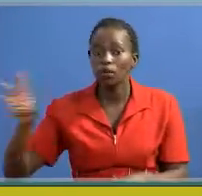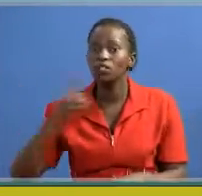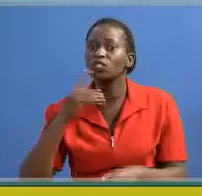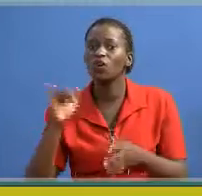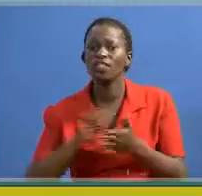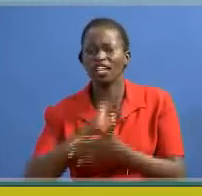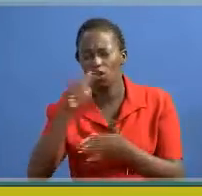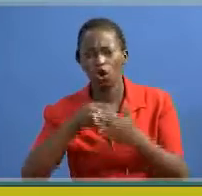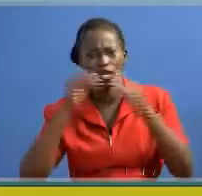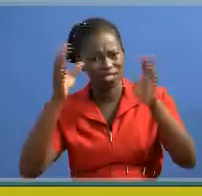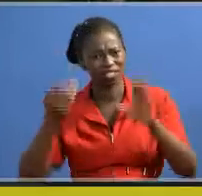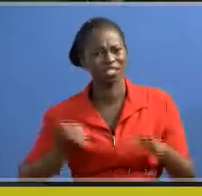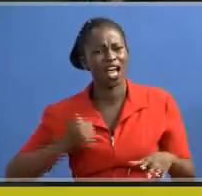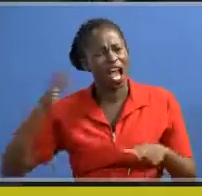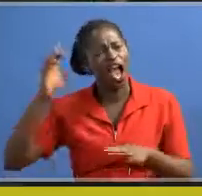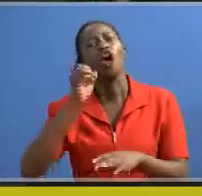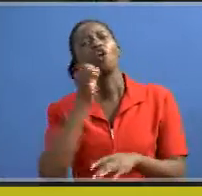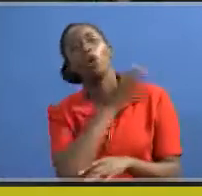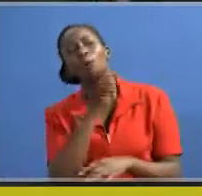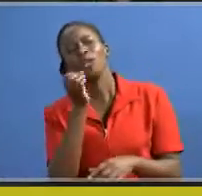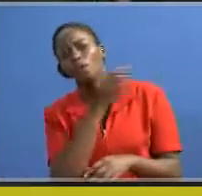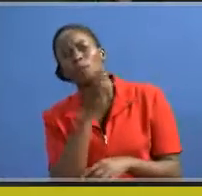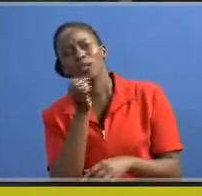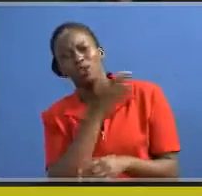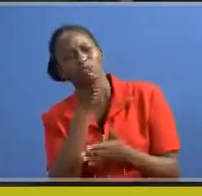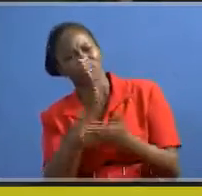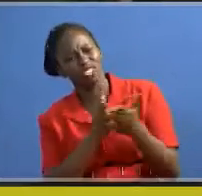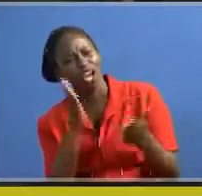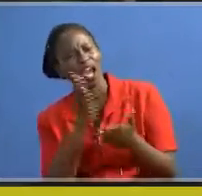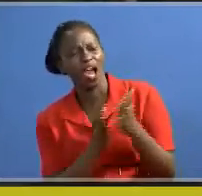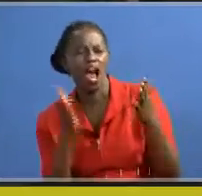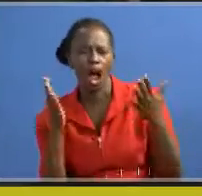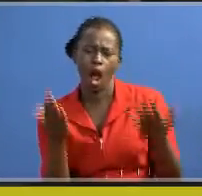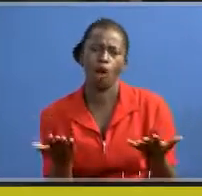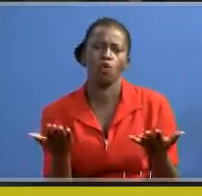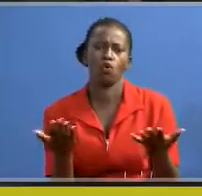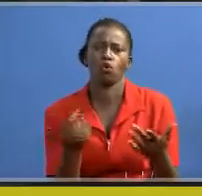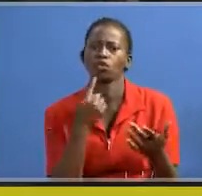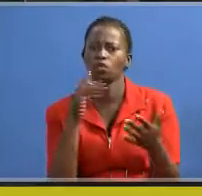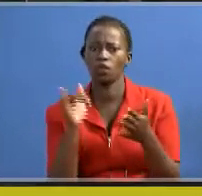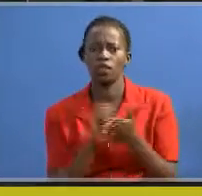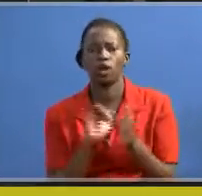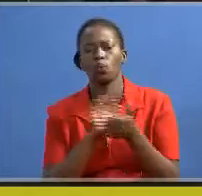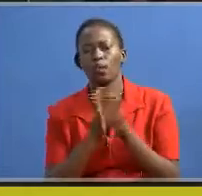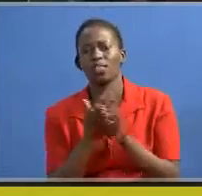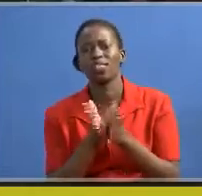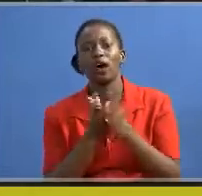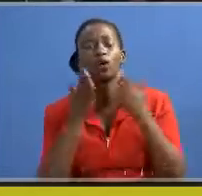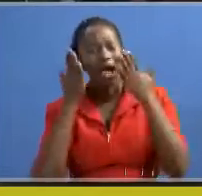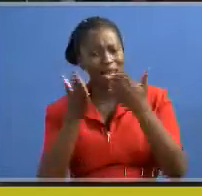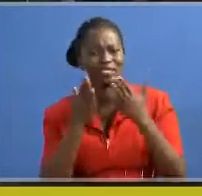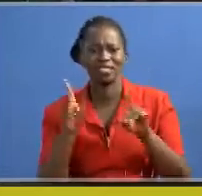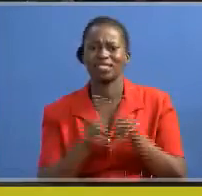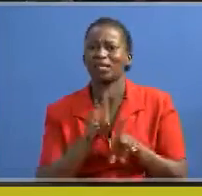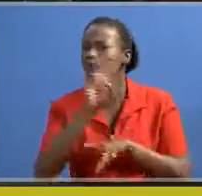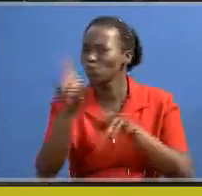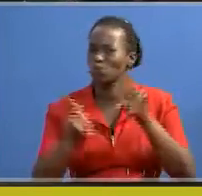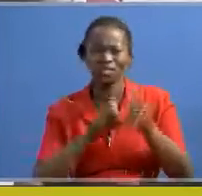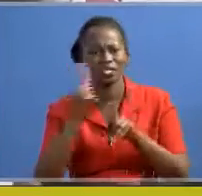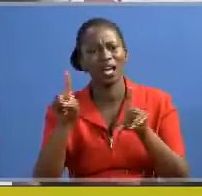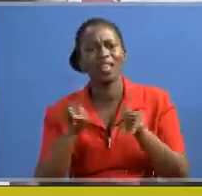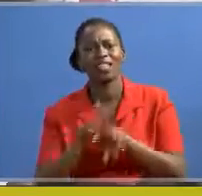wanawake wamekuwa wakinungunika baada ya kukatwa mishahara na TSC kiolela bila ruhusa yao, jambo ambalo amesema